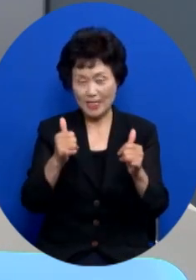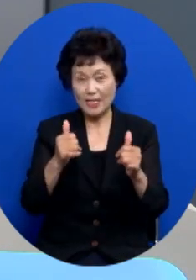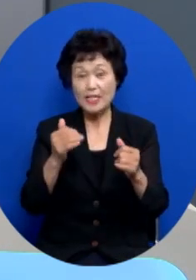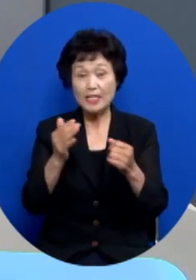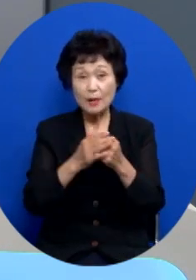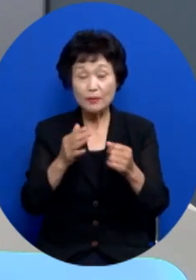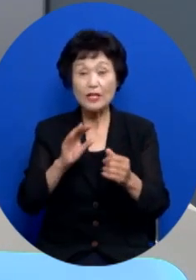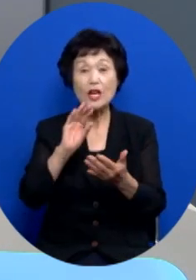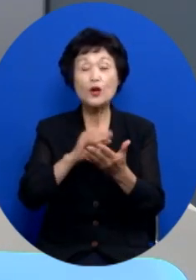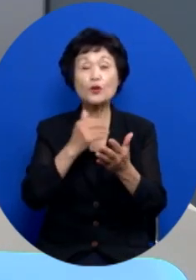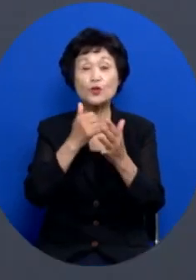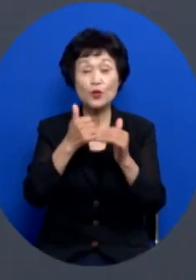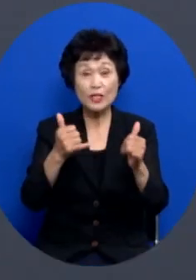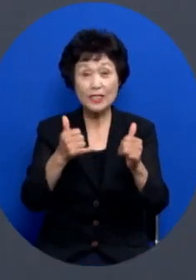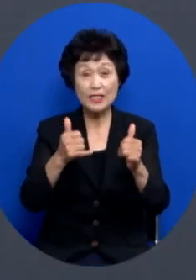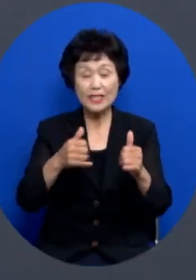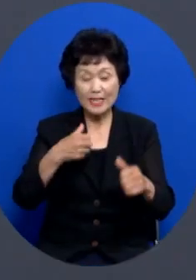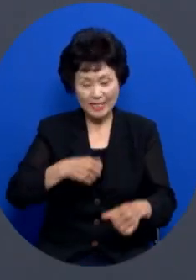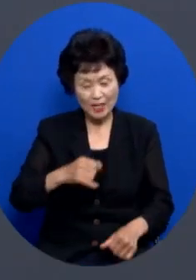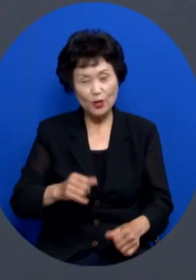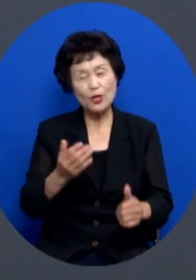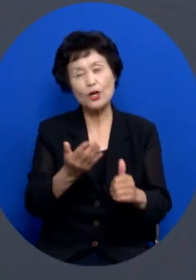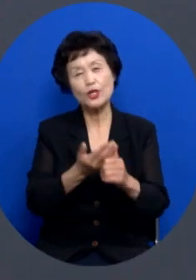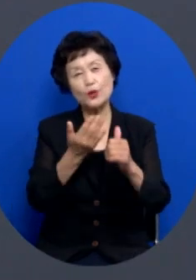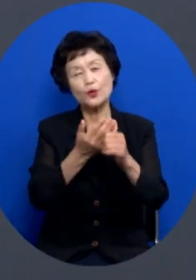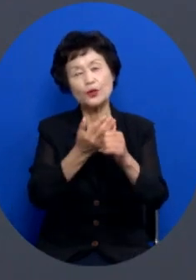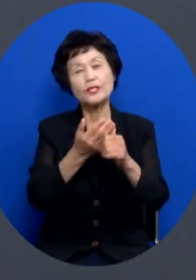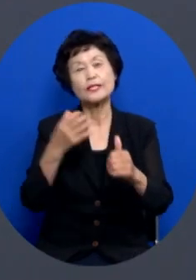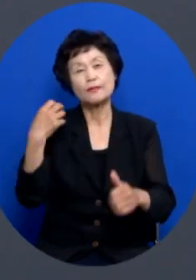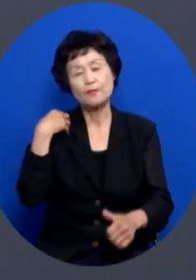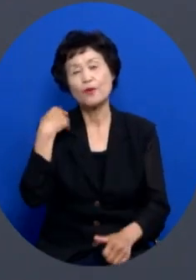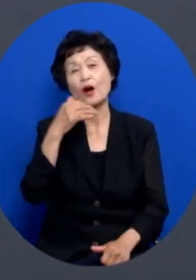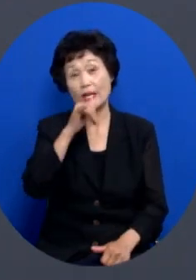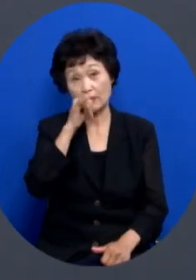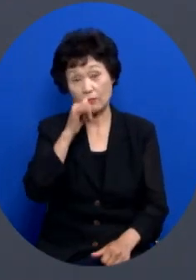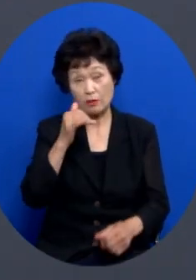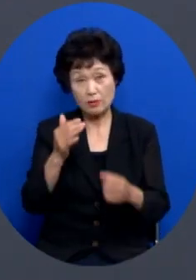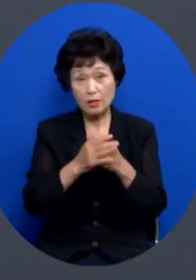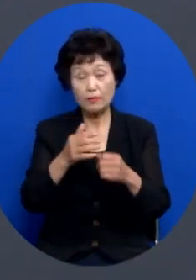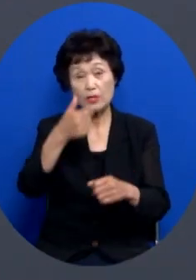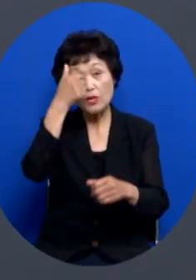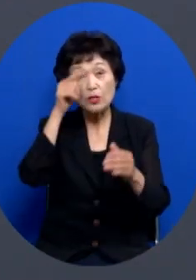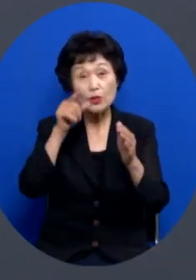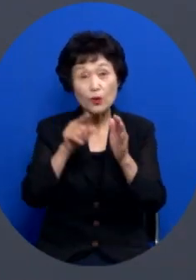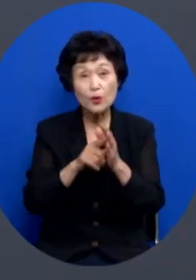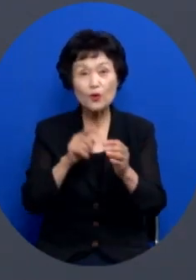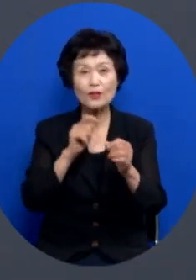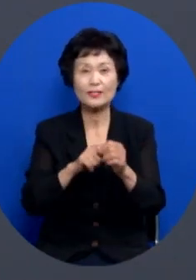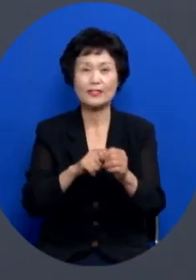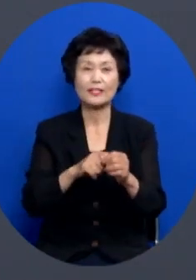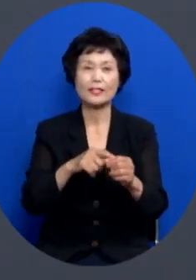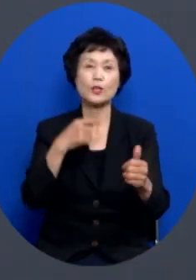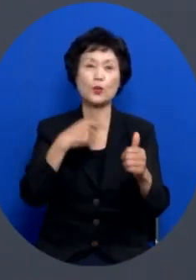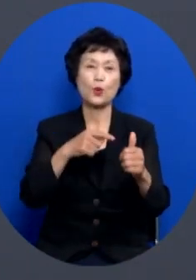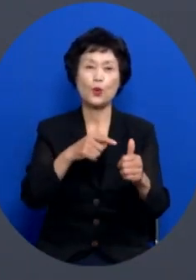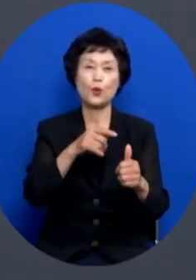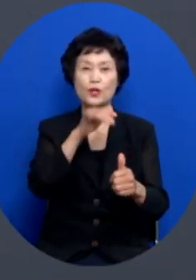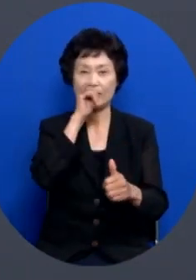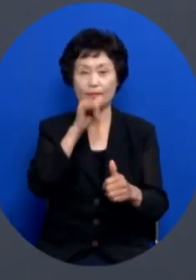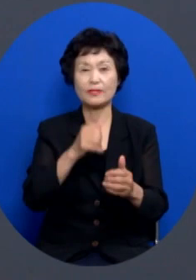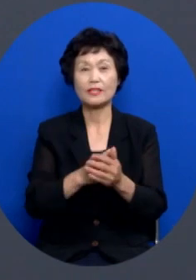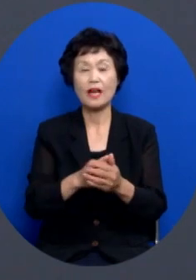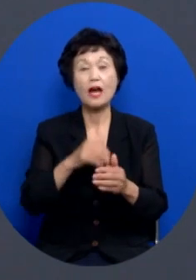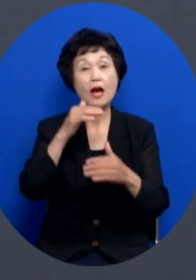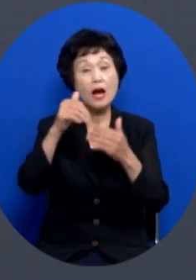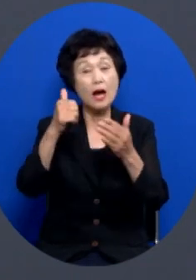임무를 수행해야 되는 것입니다. 그래서 우린 기독교 교육을 해야 됩니다. 그 기독교 교육 안에 하나님의 성품이 있습니다. 그리고